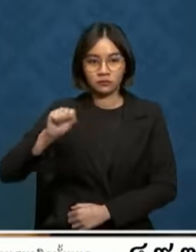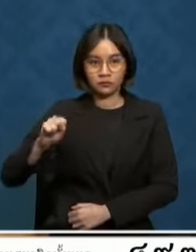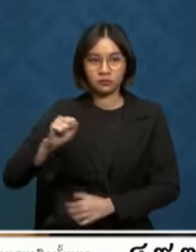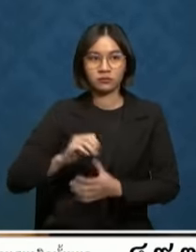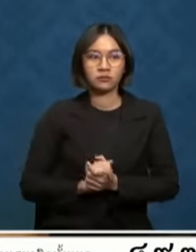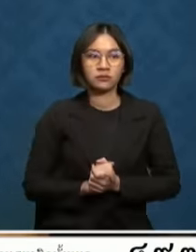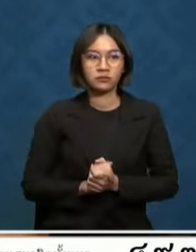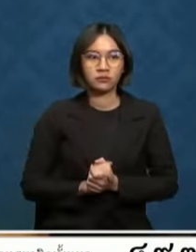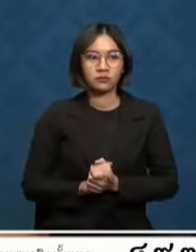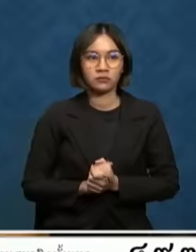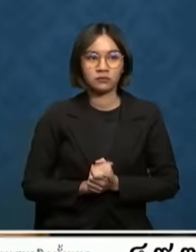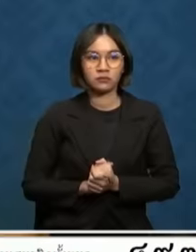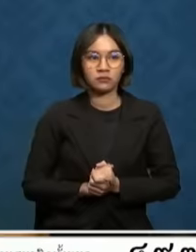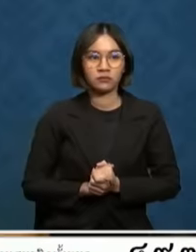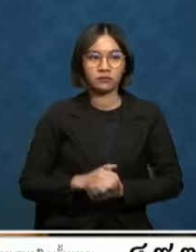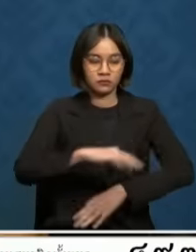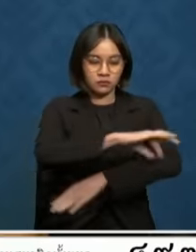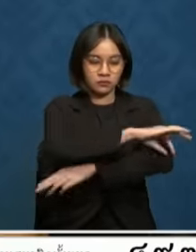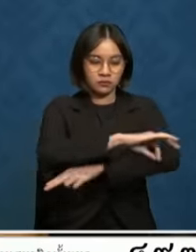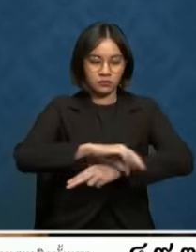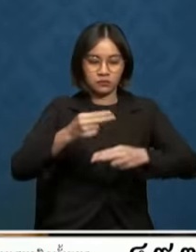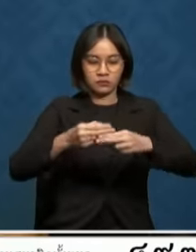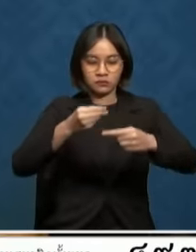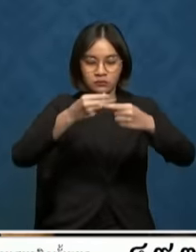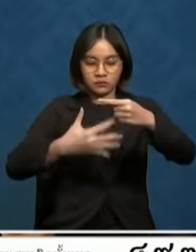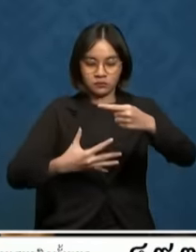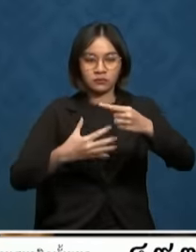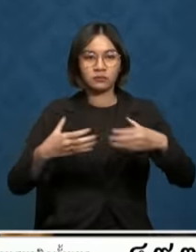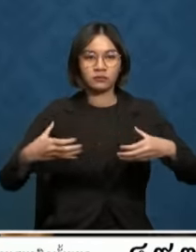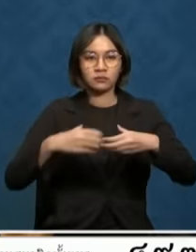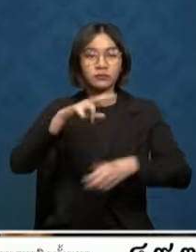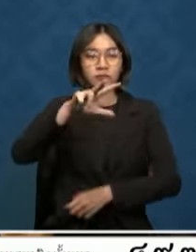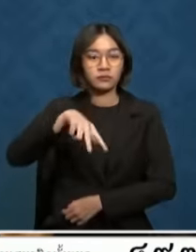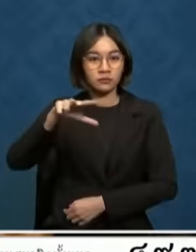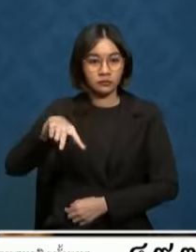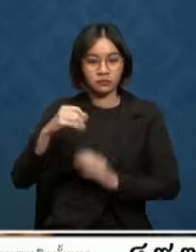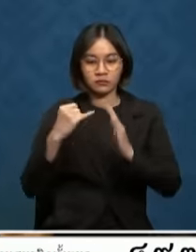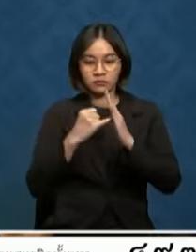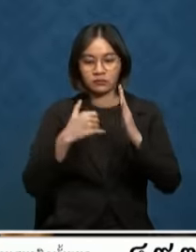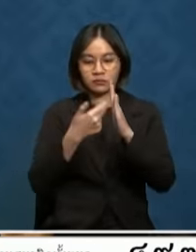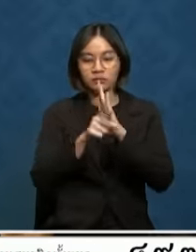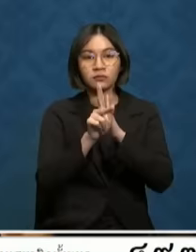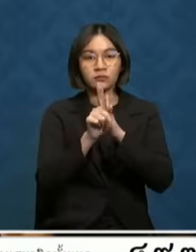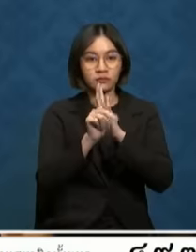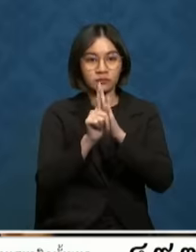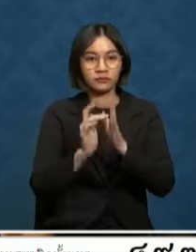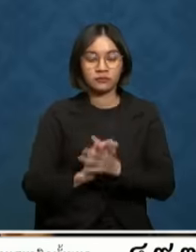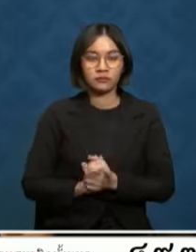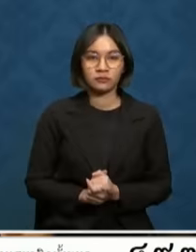แทนราษฎรแบบบัญชีรายชื่อพรรคเพื่อไทยจากจังหวัดขอนแก่น